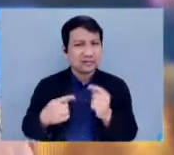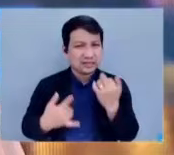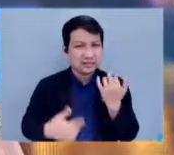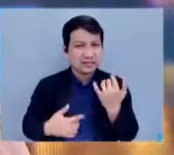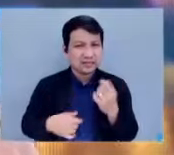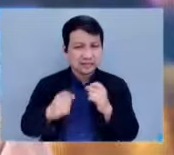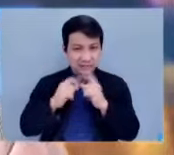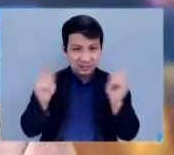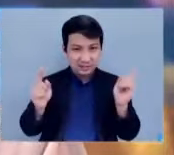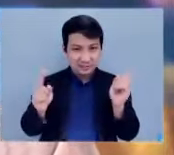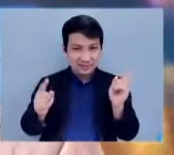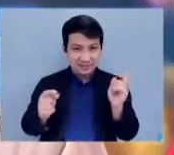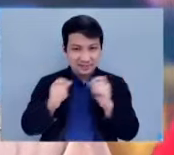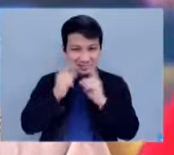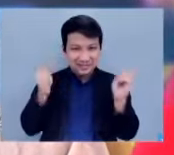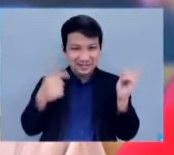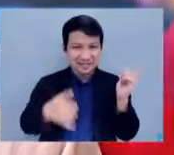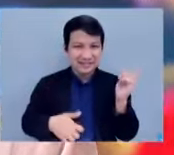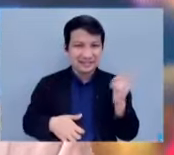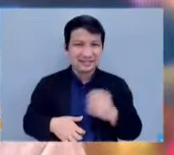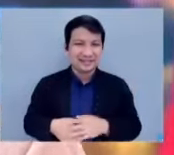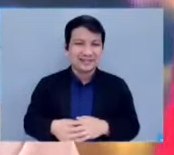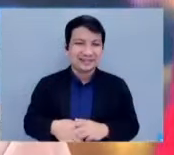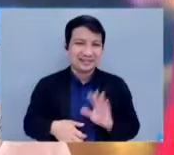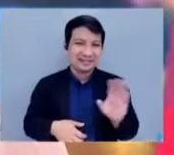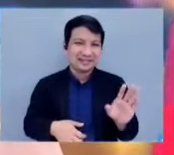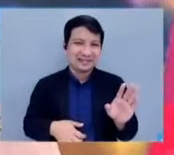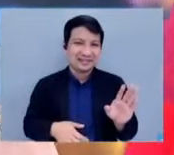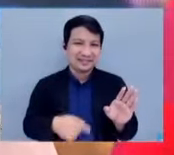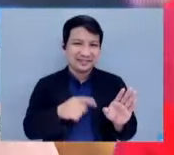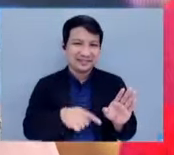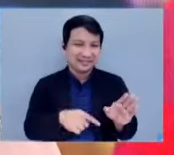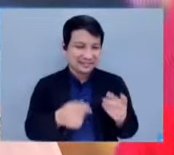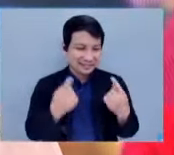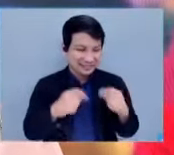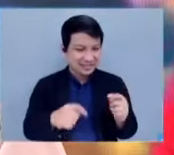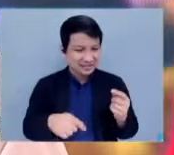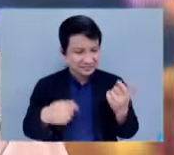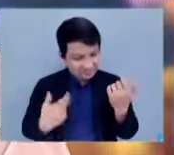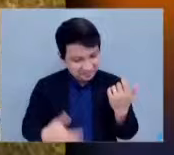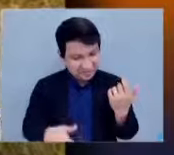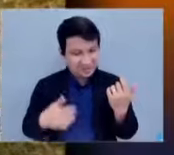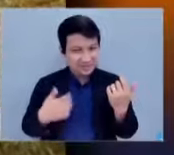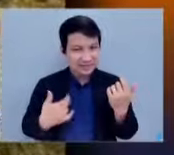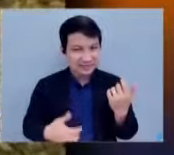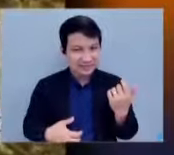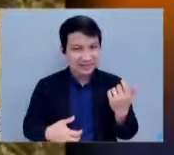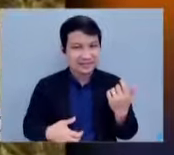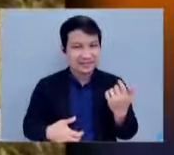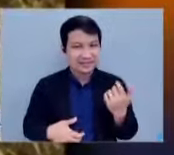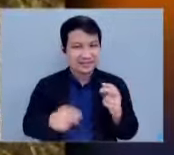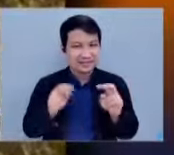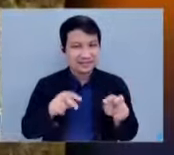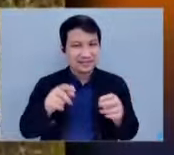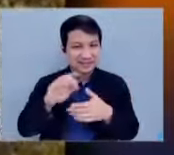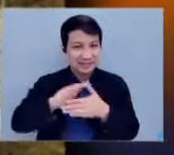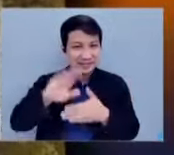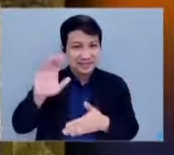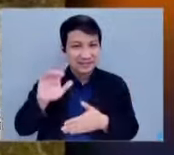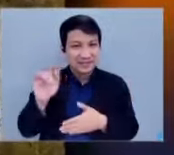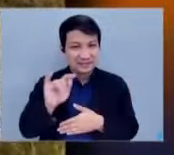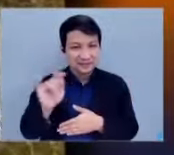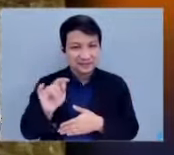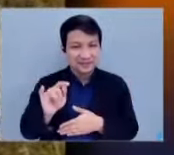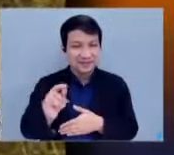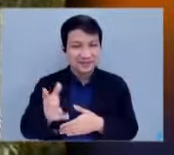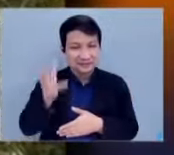tunog eh then Ayon tintry ko siya stram then Ayun nood-nood ng YouTube para matuto Ano